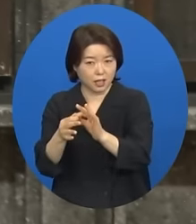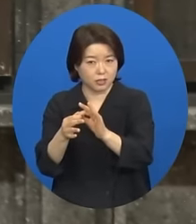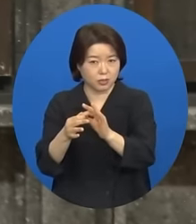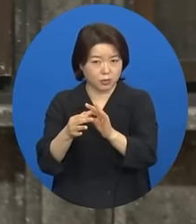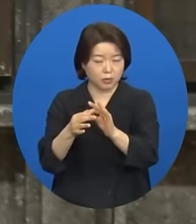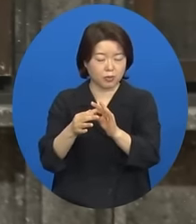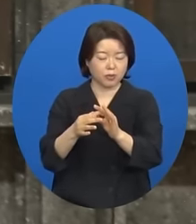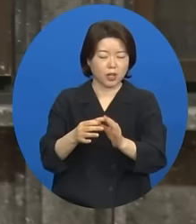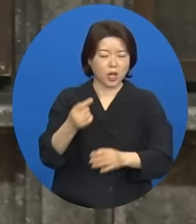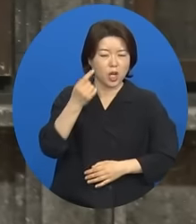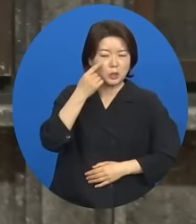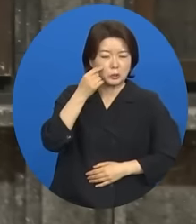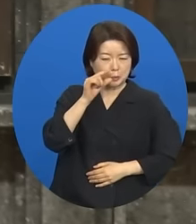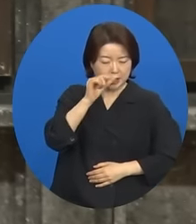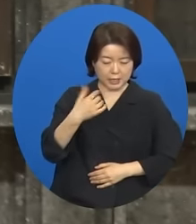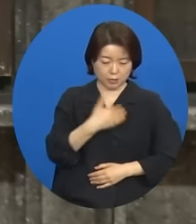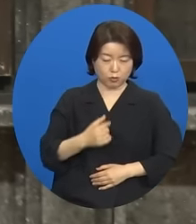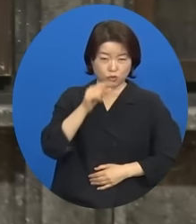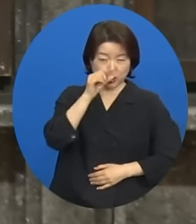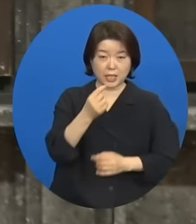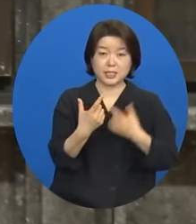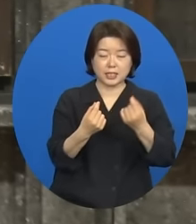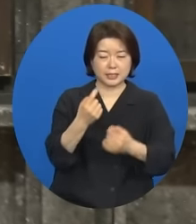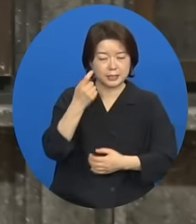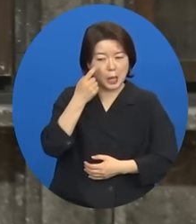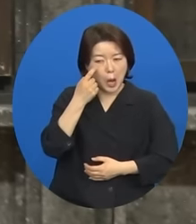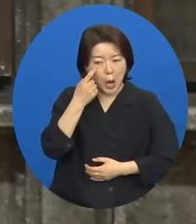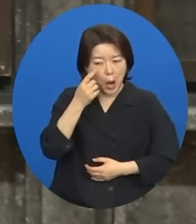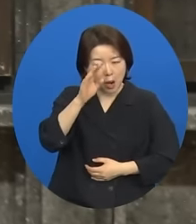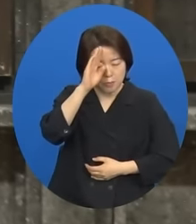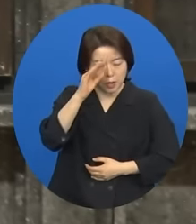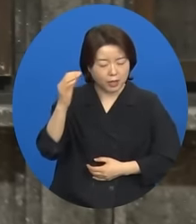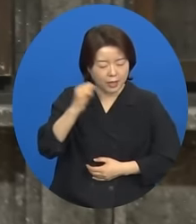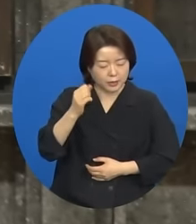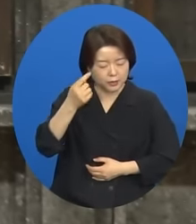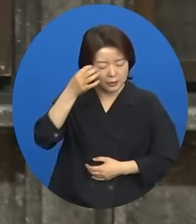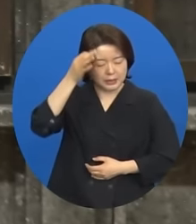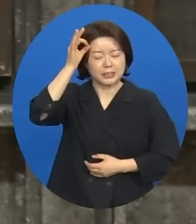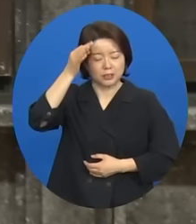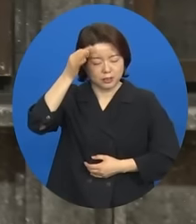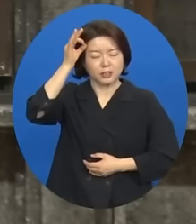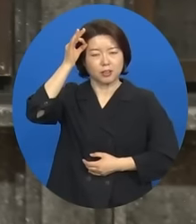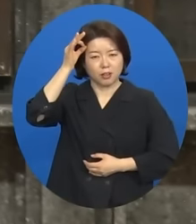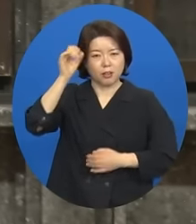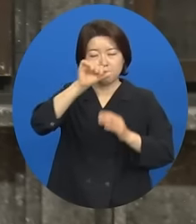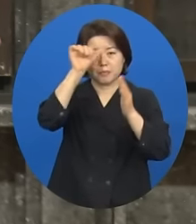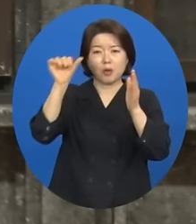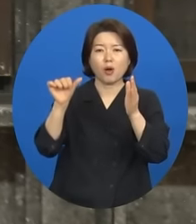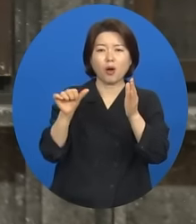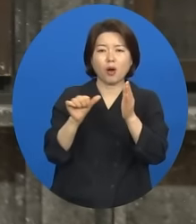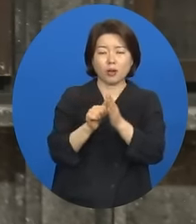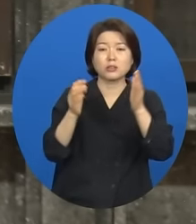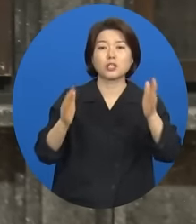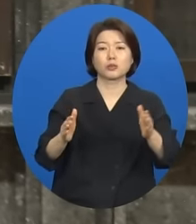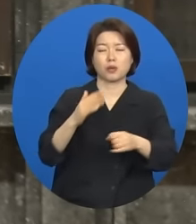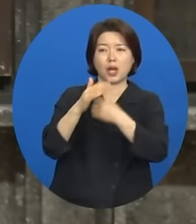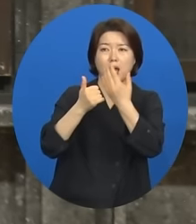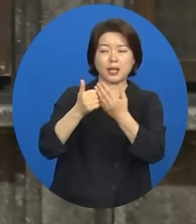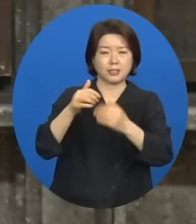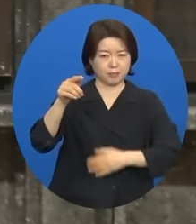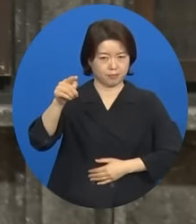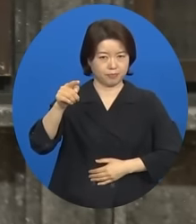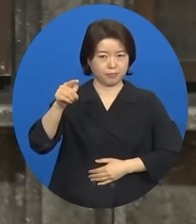눈의 가시와 같은 육신의 가시를 통해서 기억나게 하면서 평생을 그렇게 하나님이 그 부르실